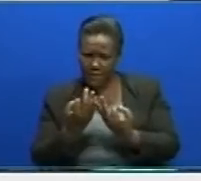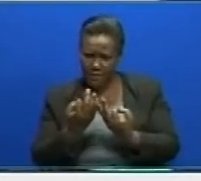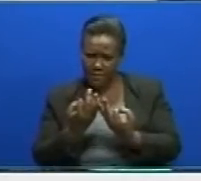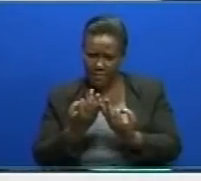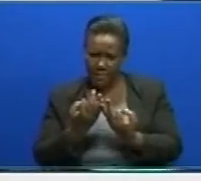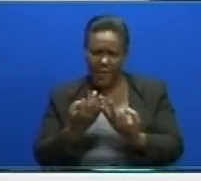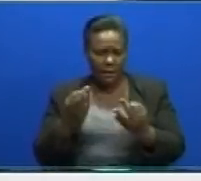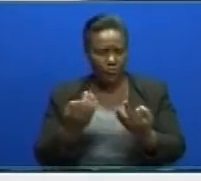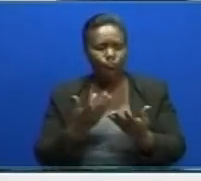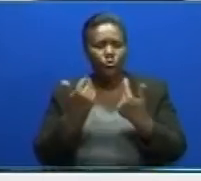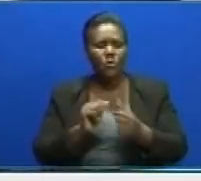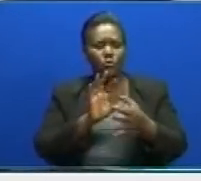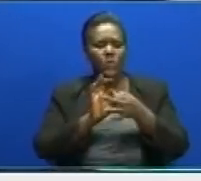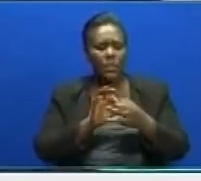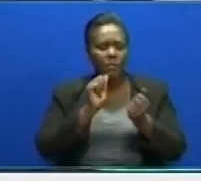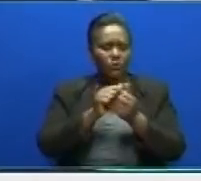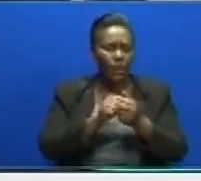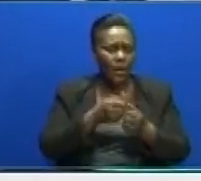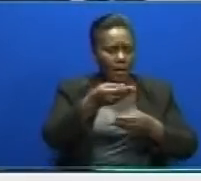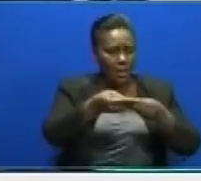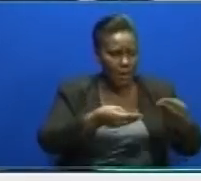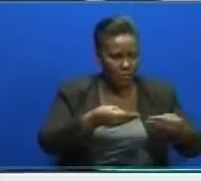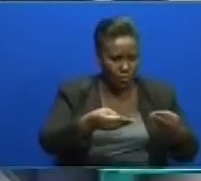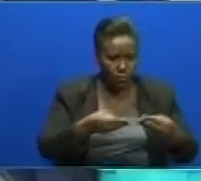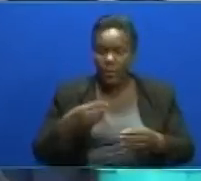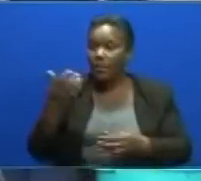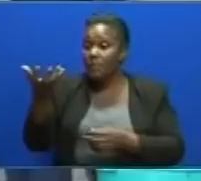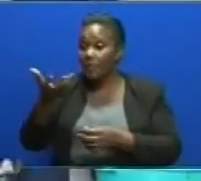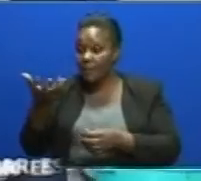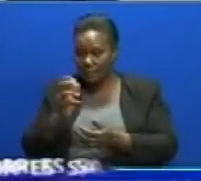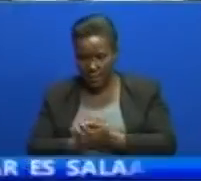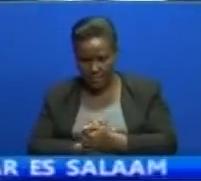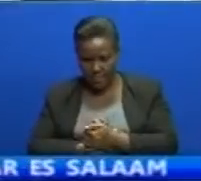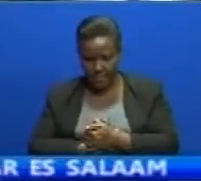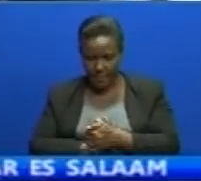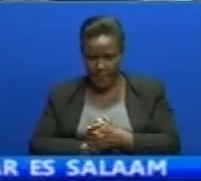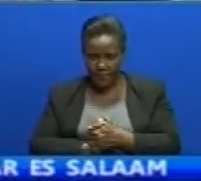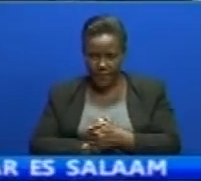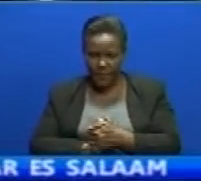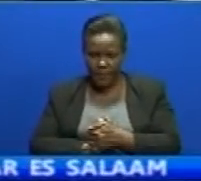and economic content to our relations and cooperation.